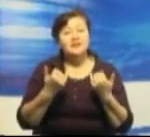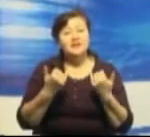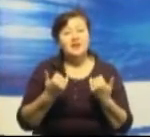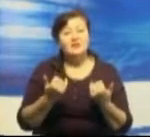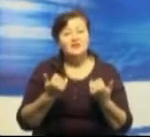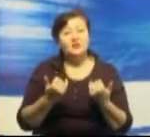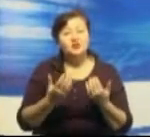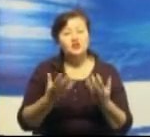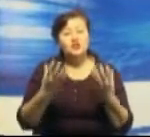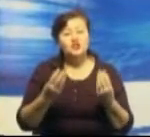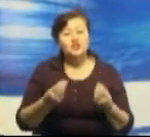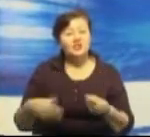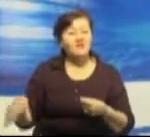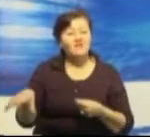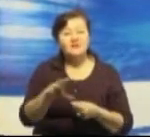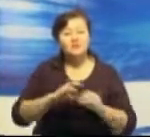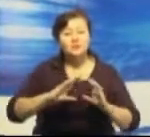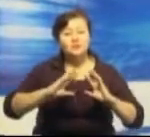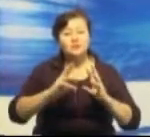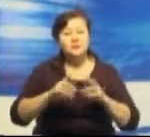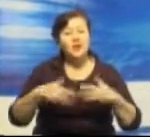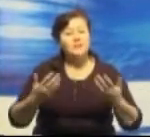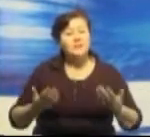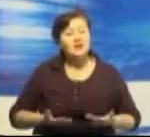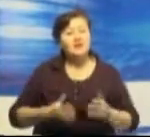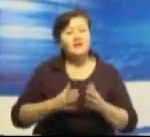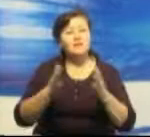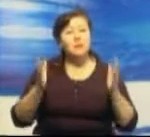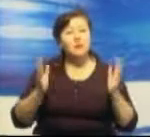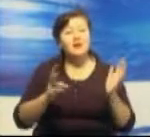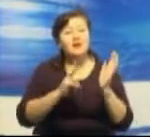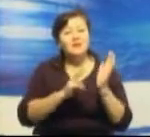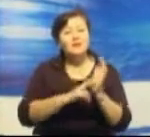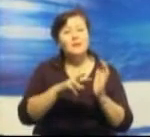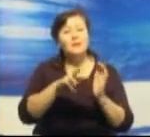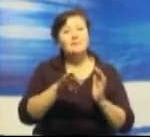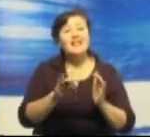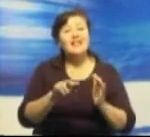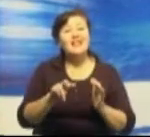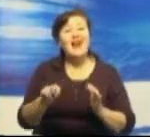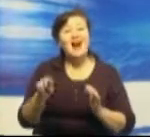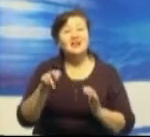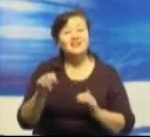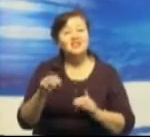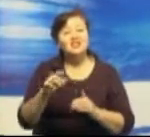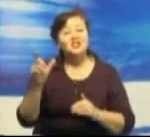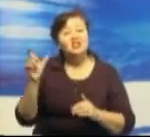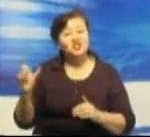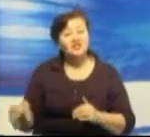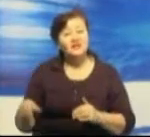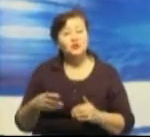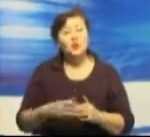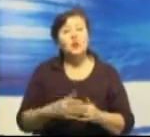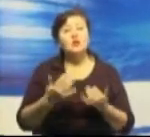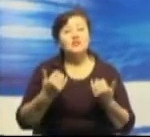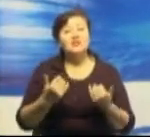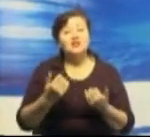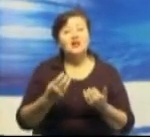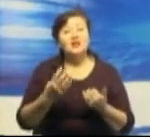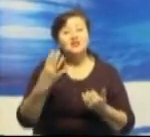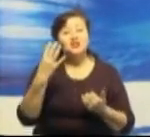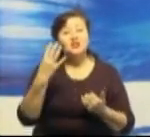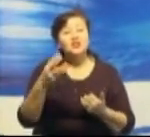Если на сегодняшний день во всем мире проживает порядка 7 миллиардов человек, то из них около 4,5 миллиардов пользуются латинской